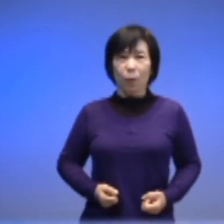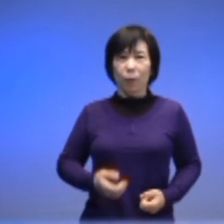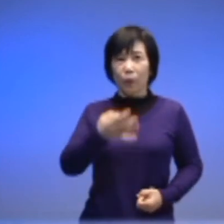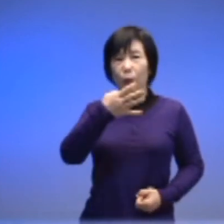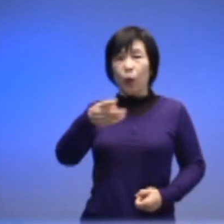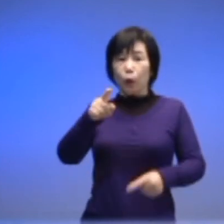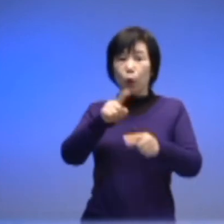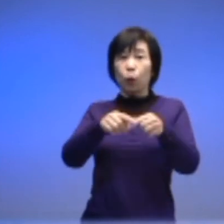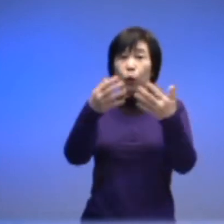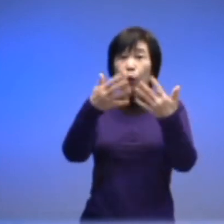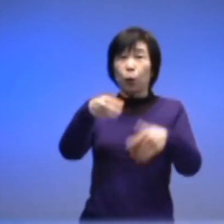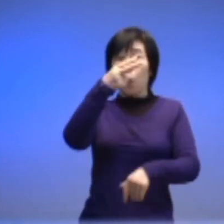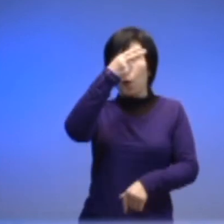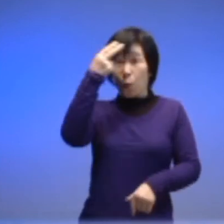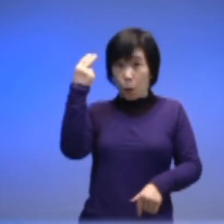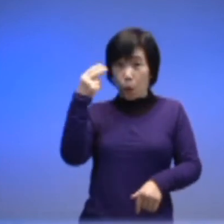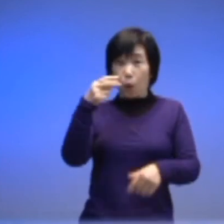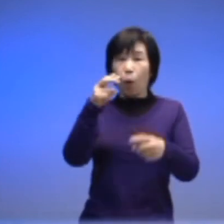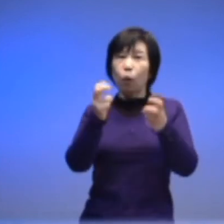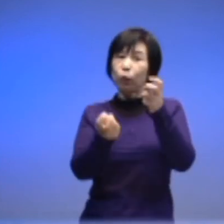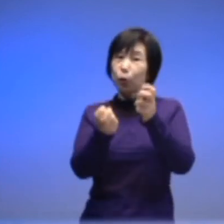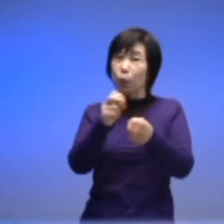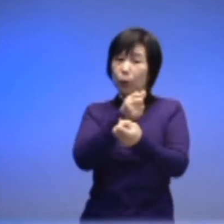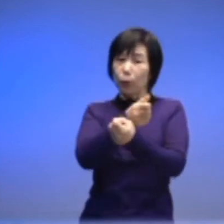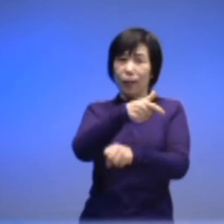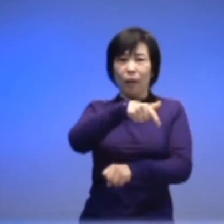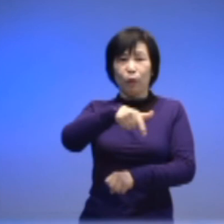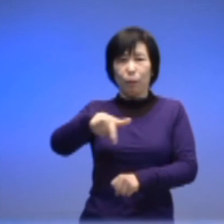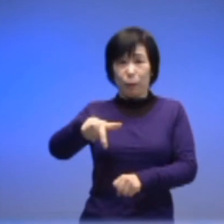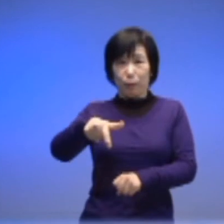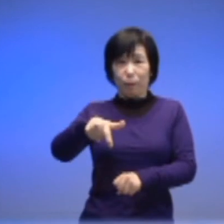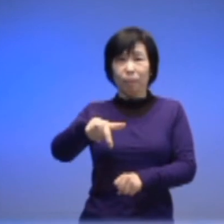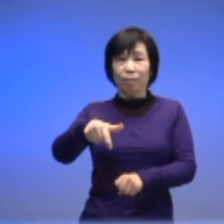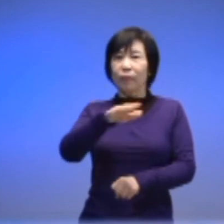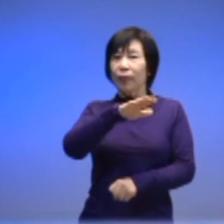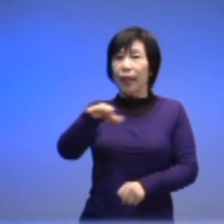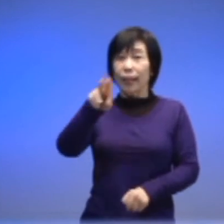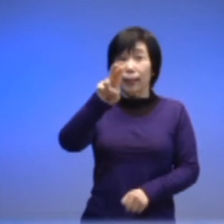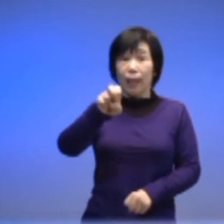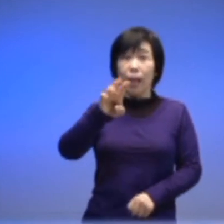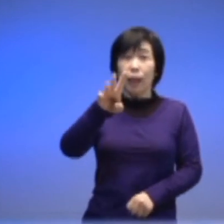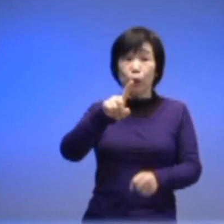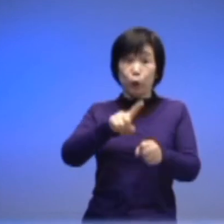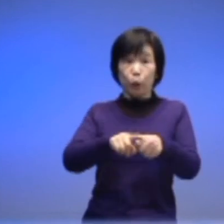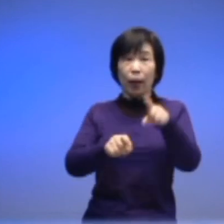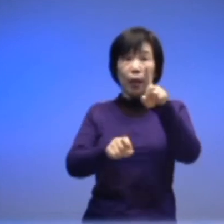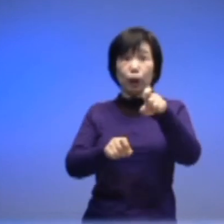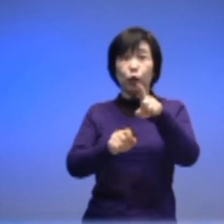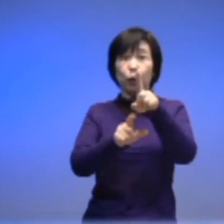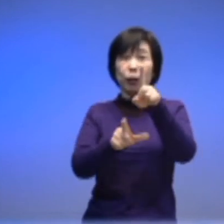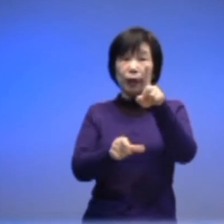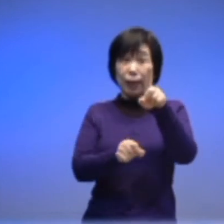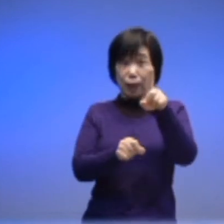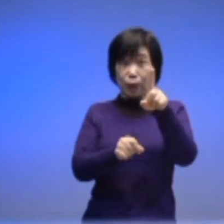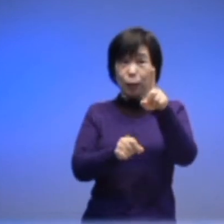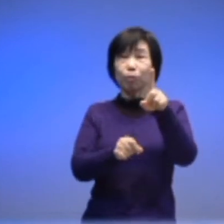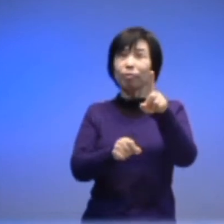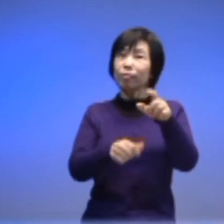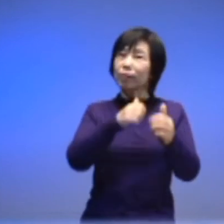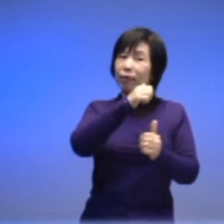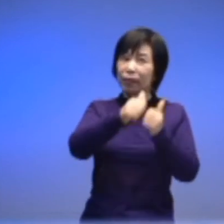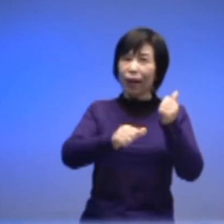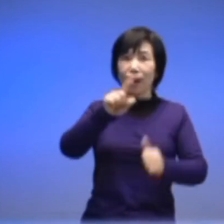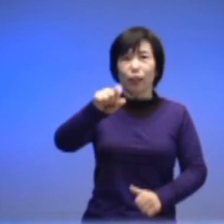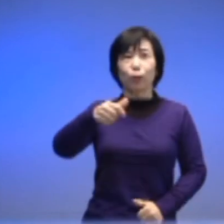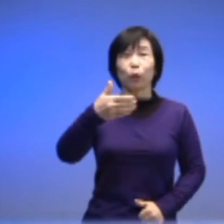市中央工業高等学校ロボット研究部は平成24年11月に開催された